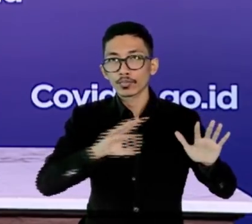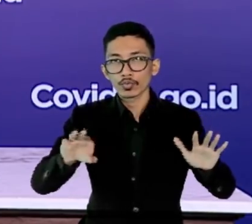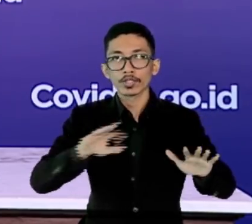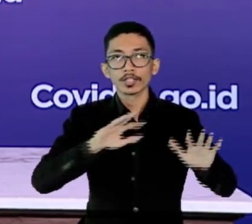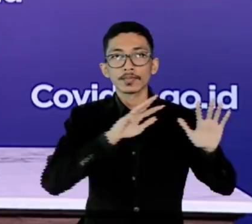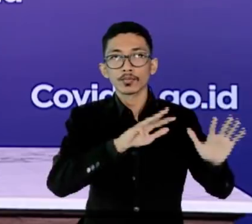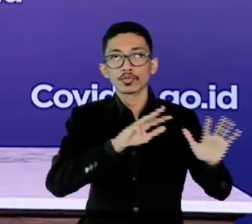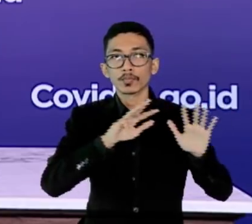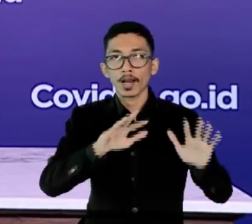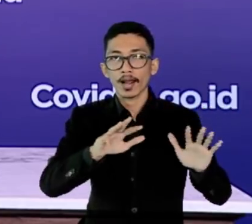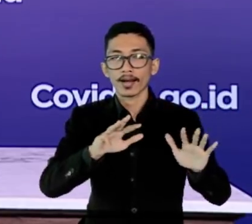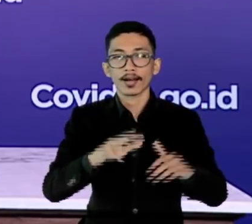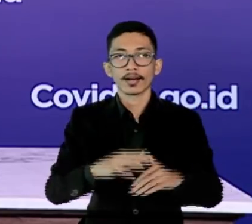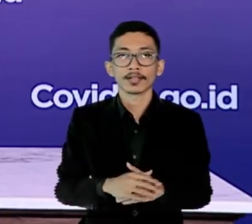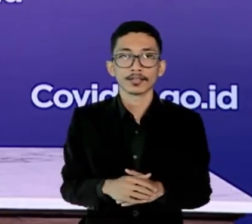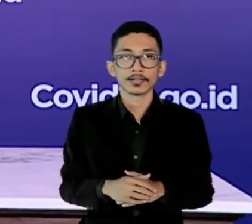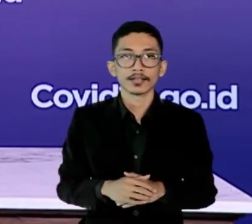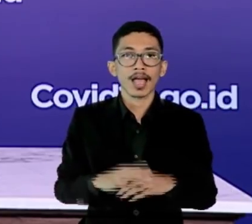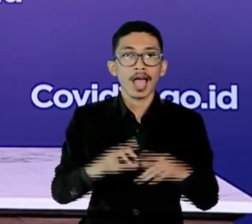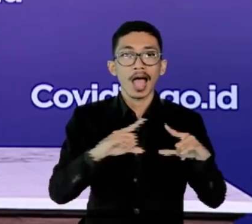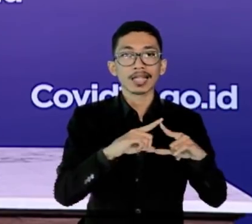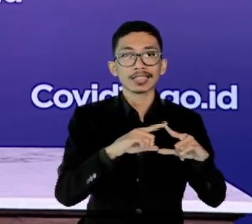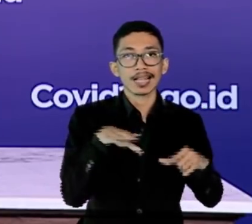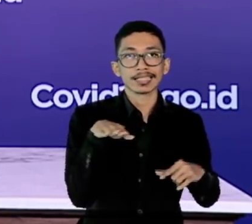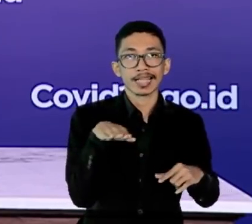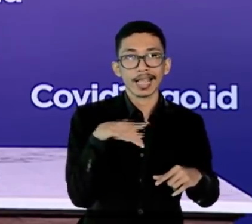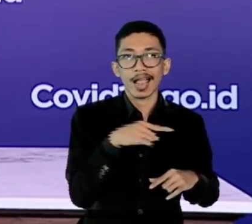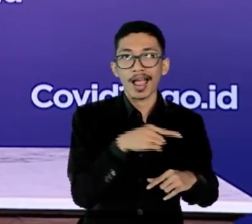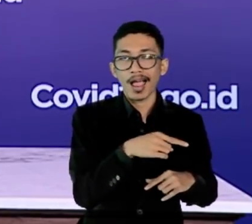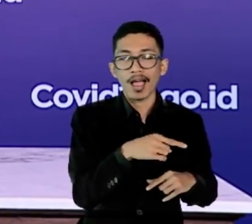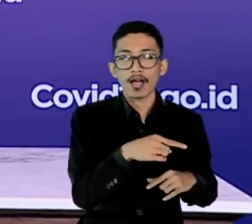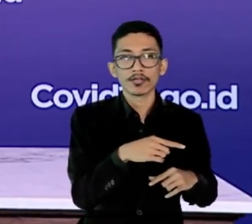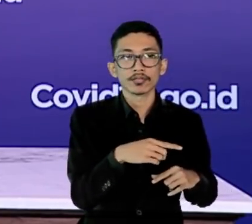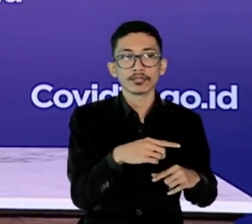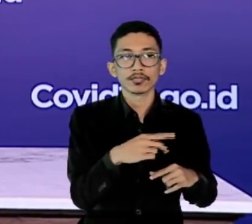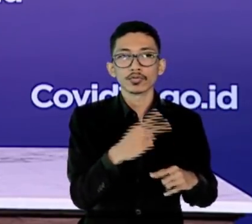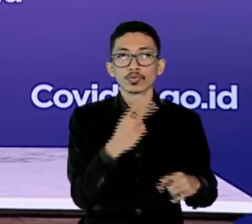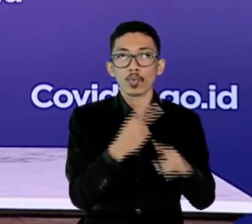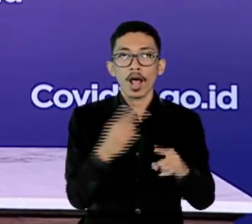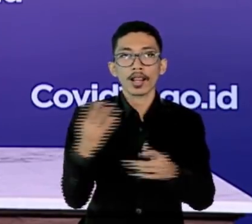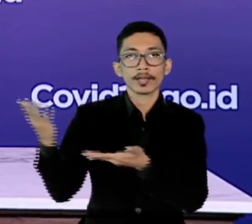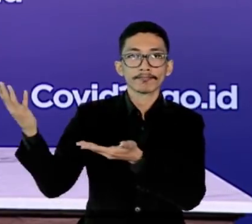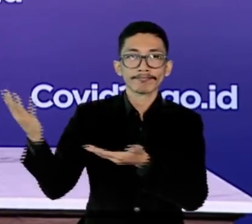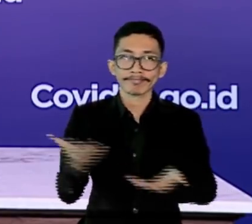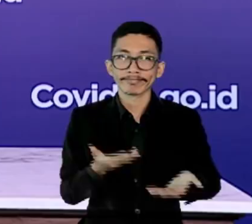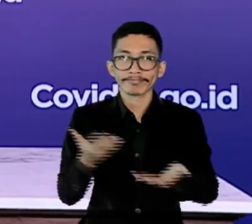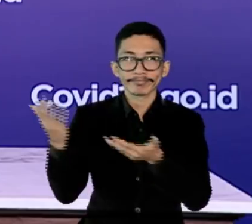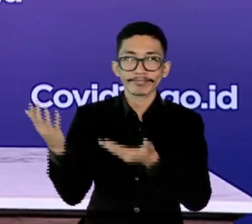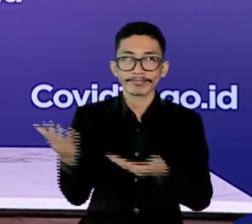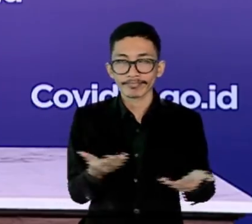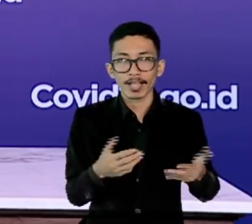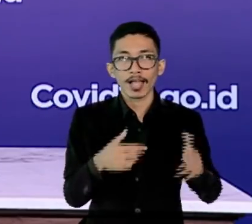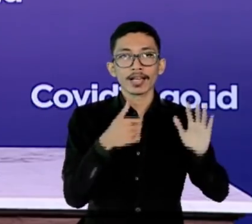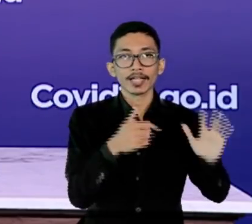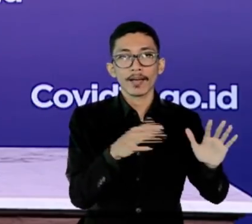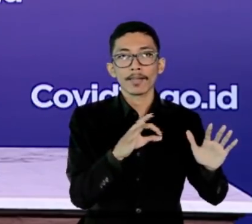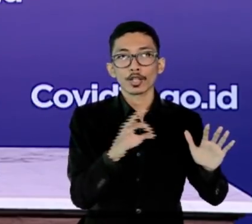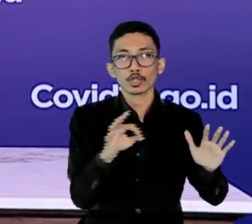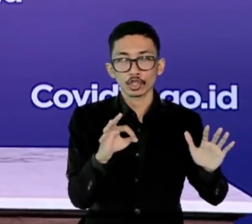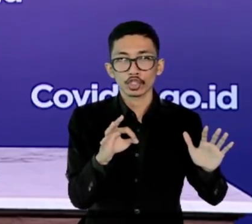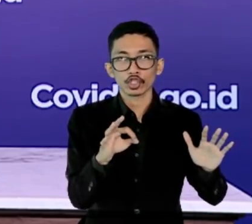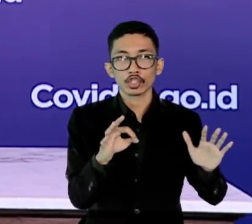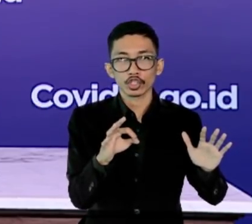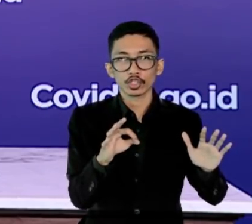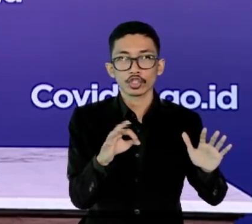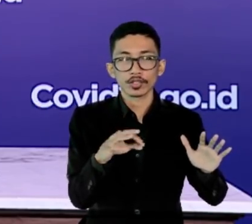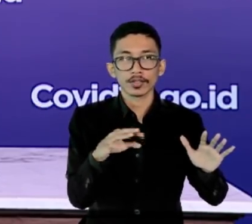dosis, vaksin AstraZeneca yang datang dalam 2 tahap masing-masing 615.000 dosis dan